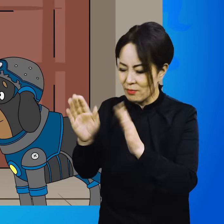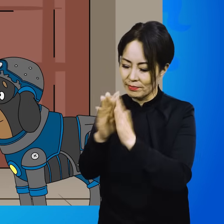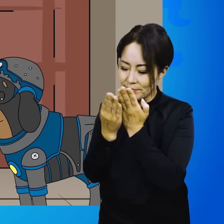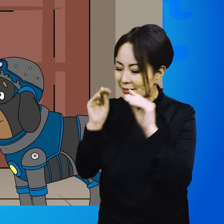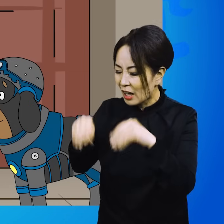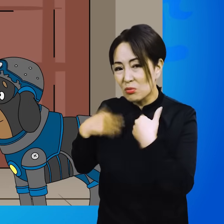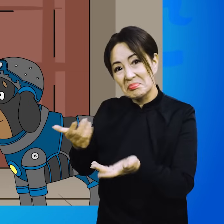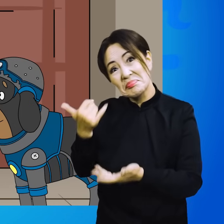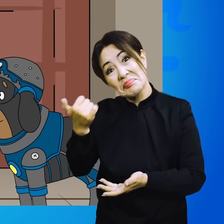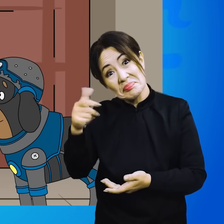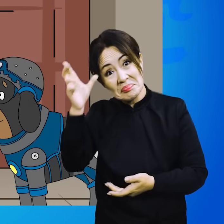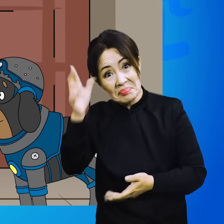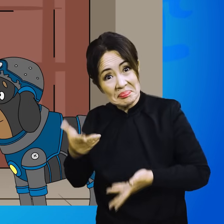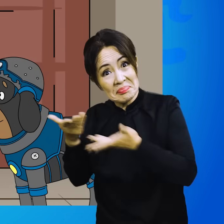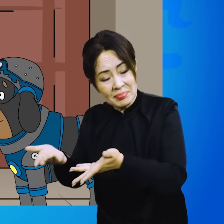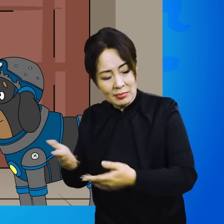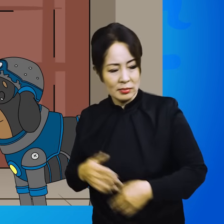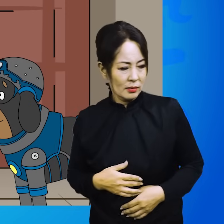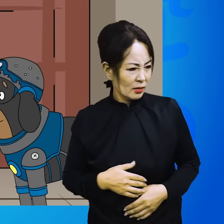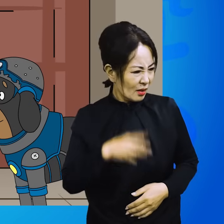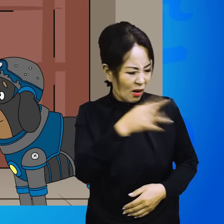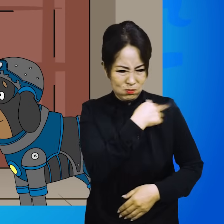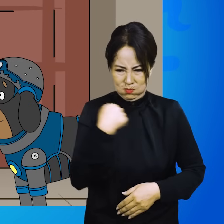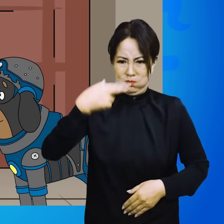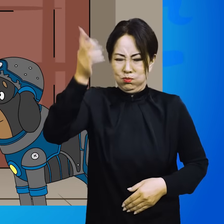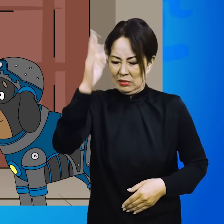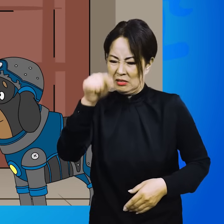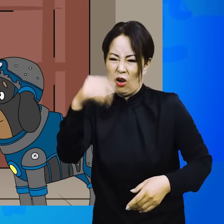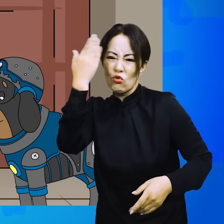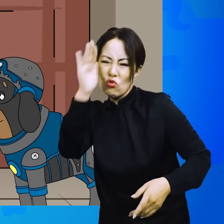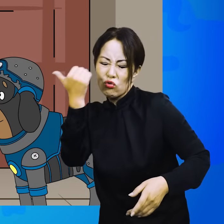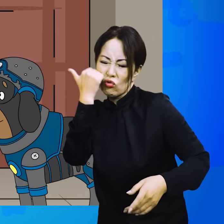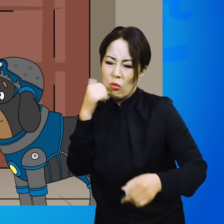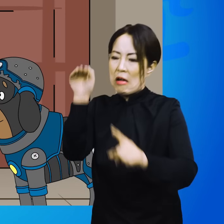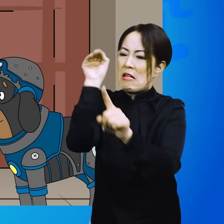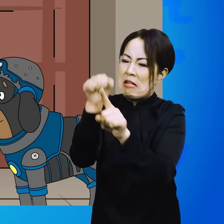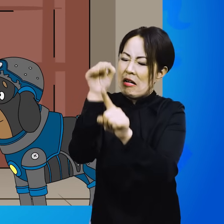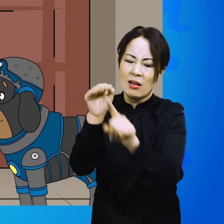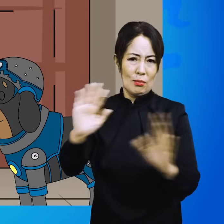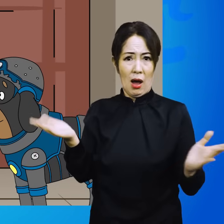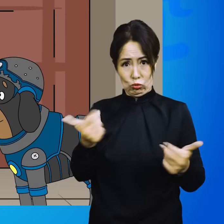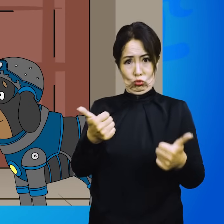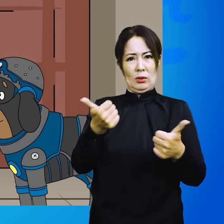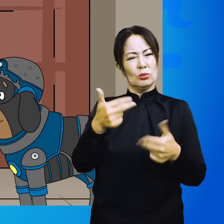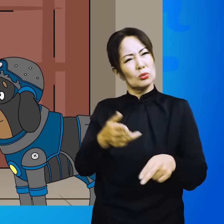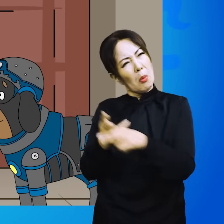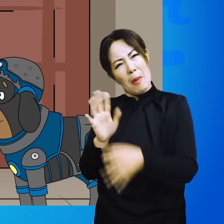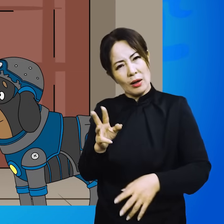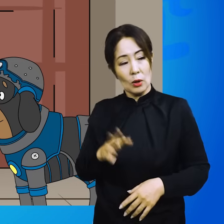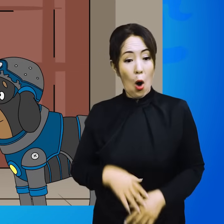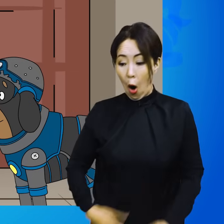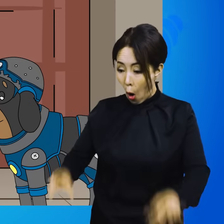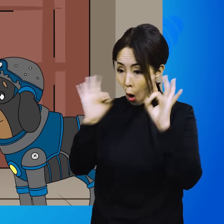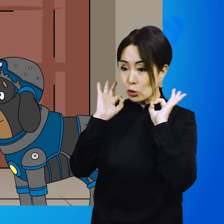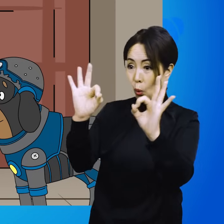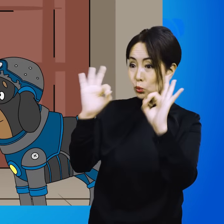өгчүүл яасан? Тэр чин аавн заавал хөөрхийн үгнийг ингэж сорж бариад байхгүй юм шүү. Ёстой